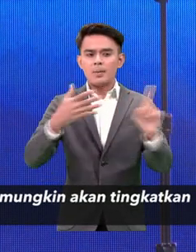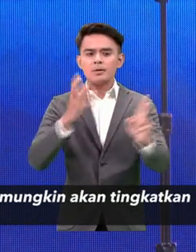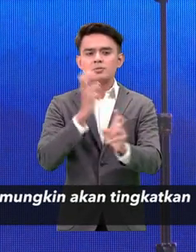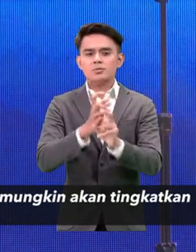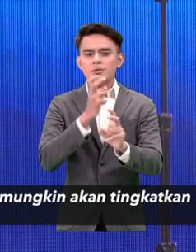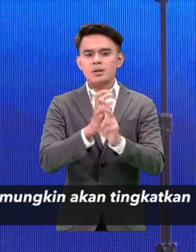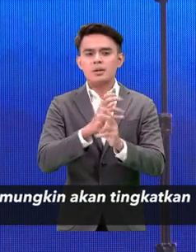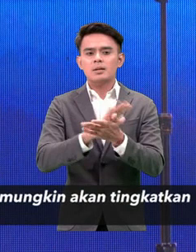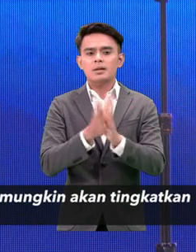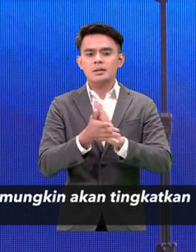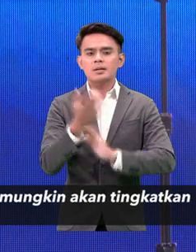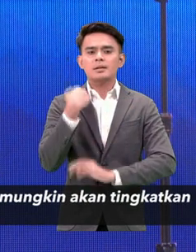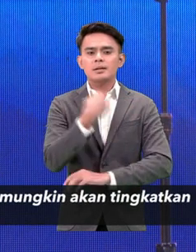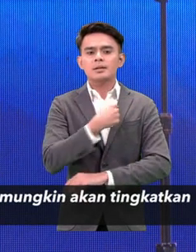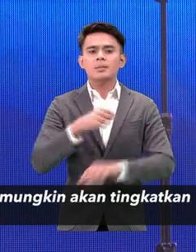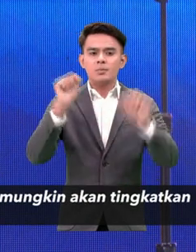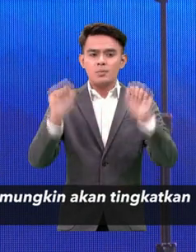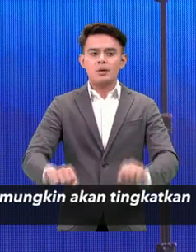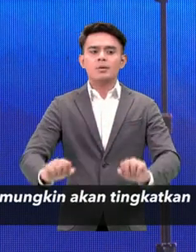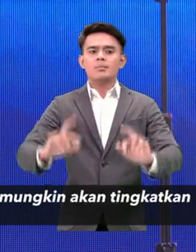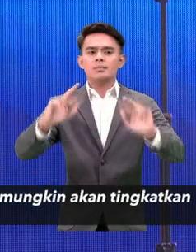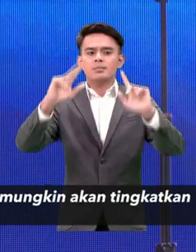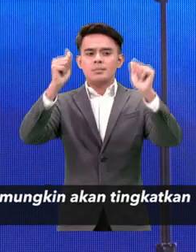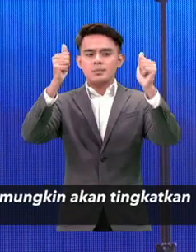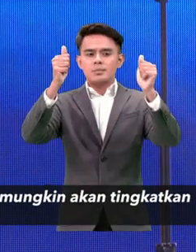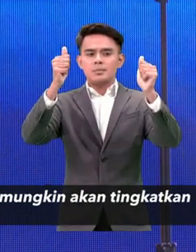poor, then we can increase the suntikan